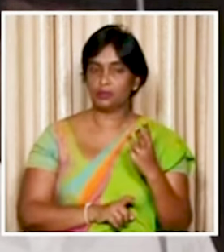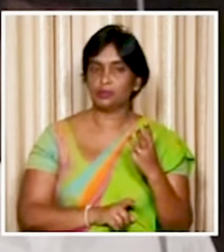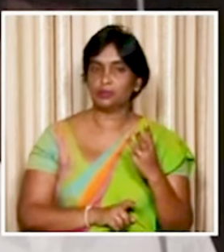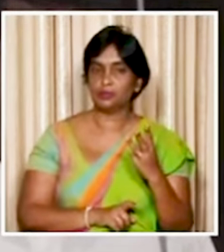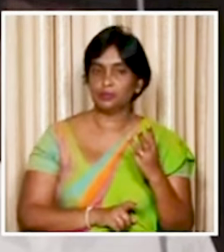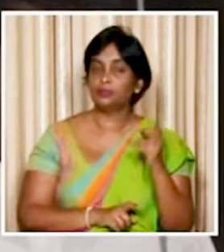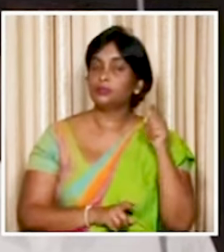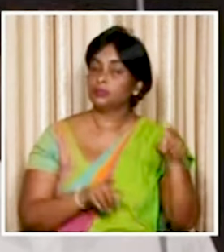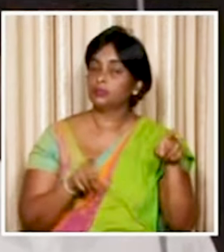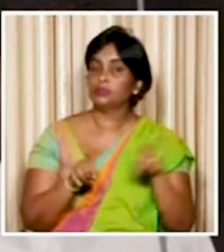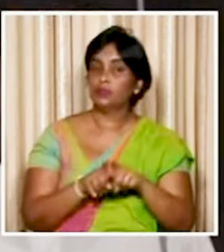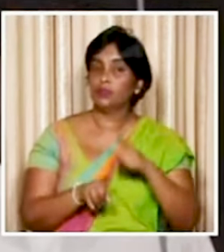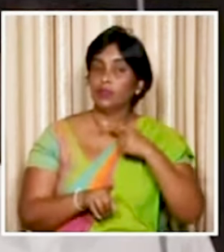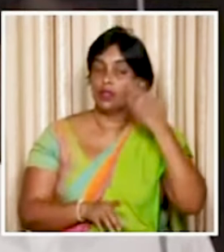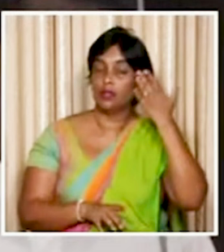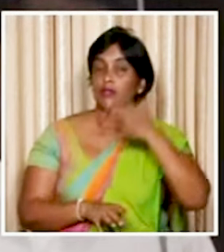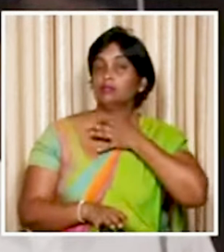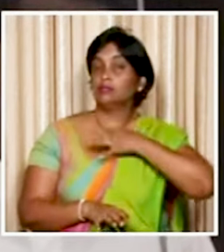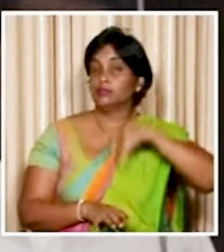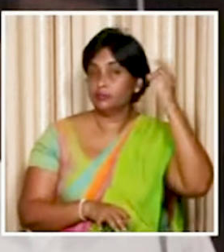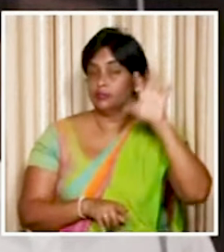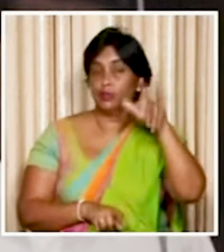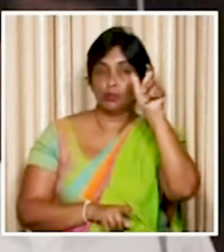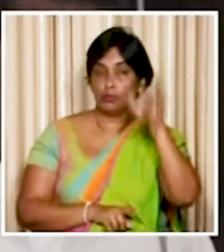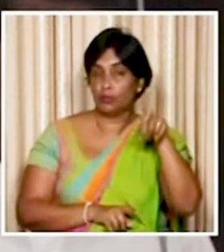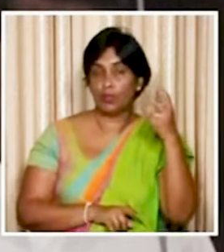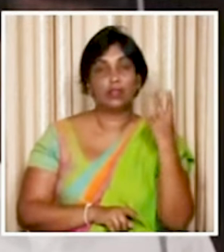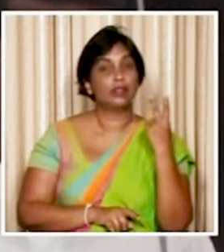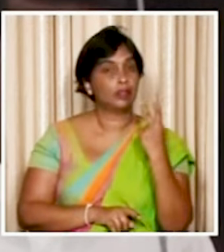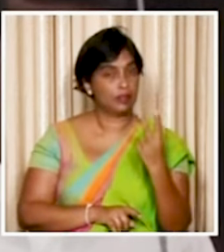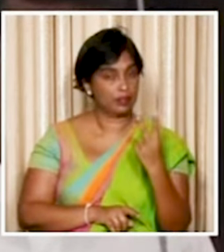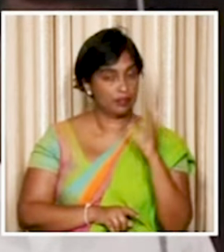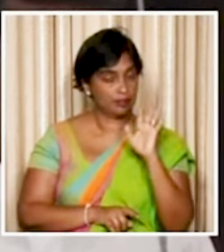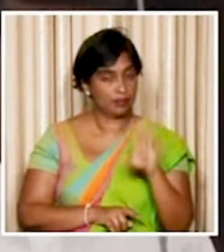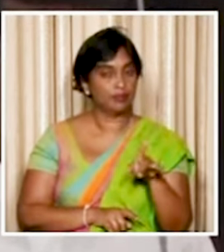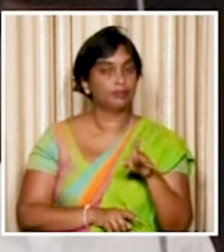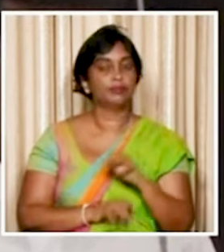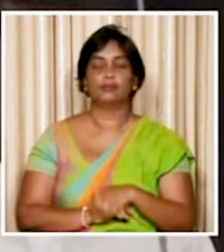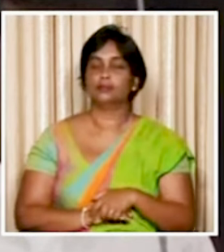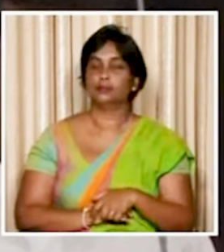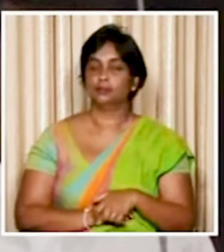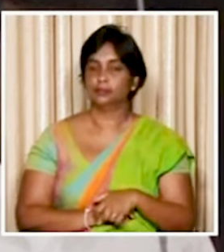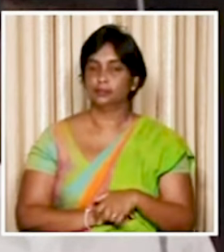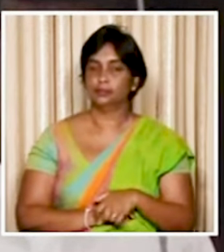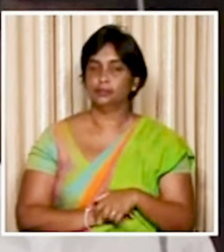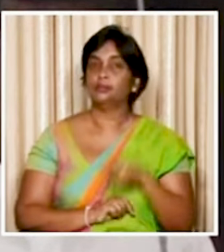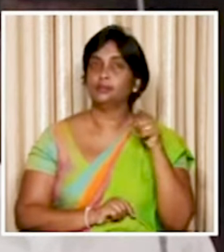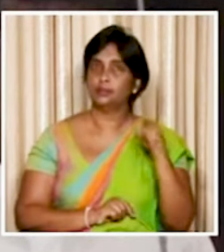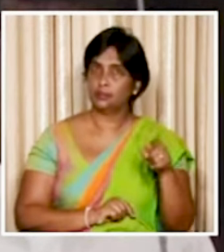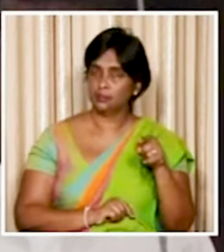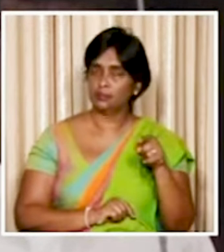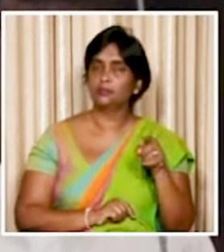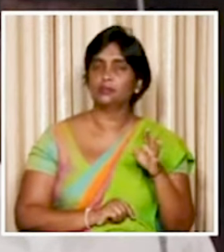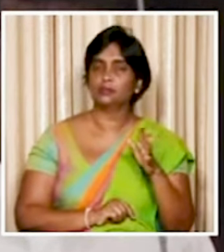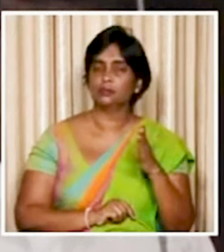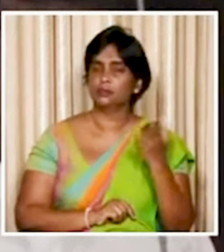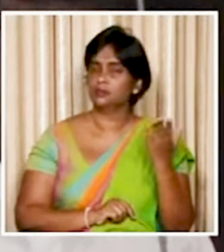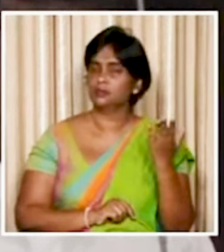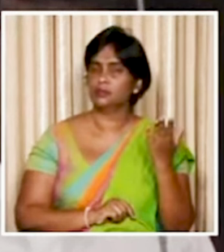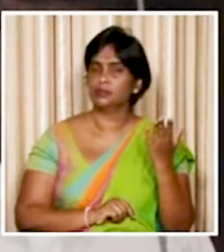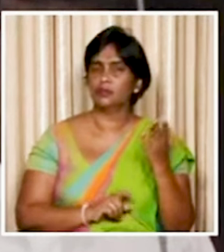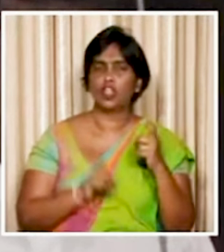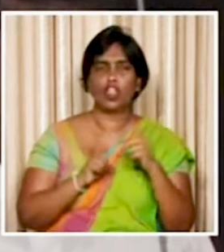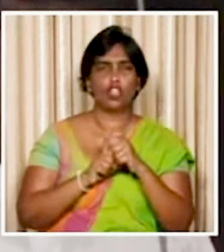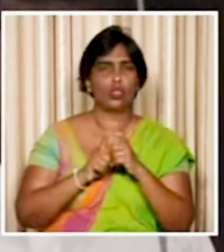மரண தண்டனை வழங்கப்பட்டவர்கள் 2 பேர் இருக்கிறார்கள். அவர்கள் தும்புரை சிறைச்சாலையில் ஒருவராக,